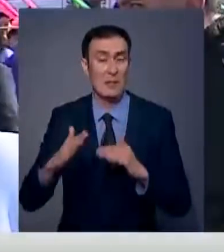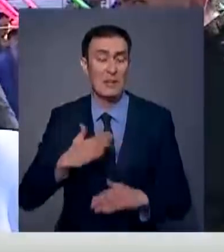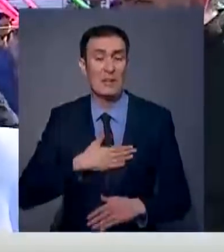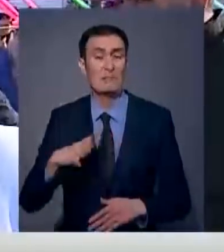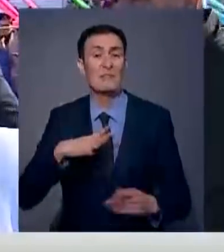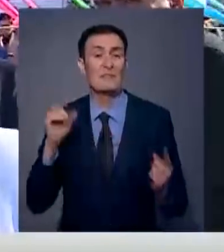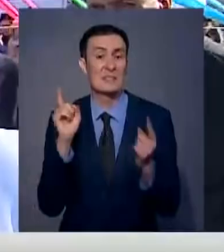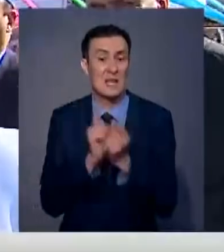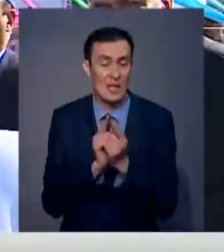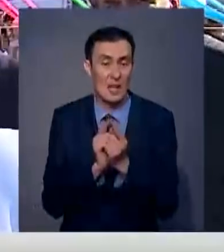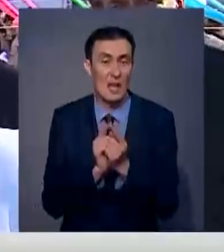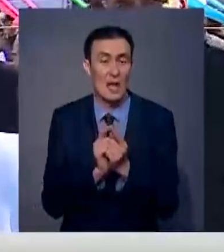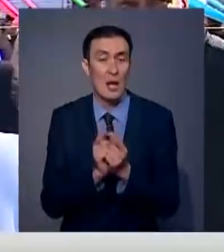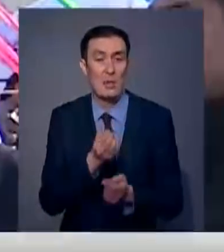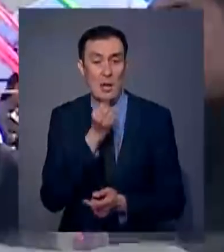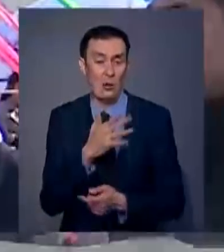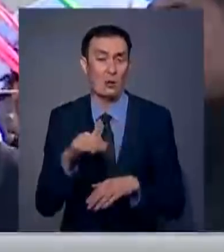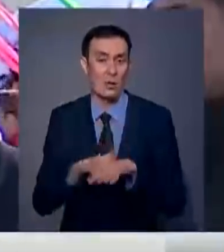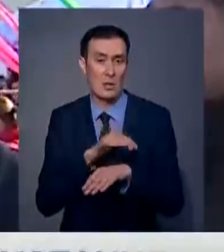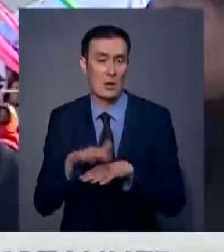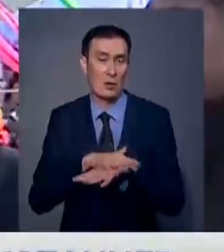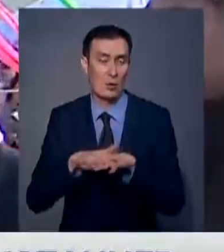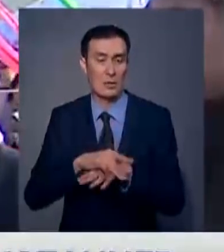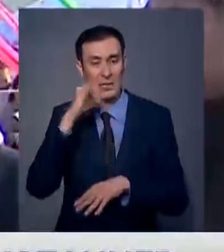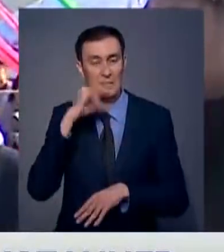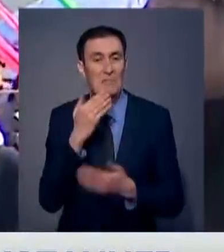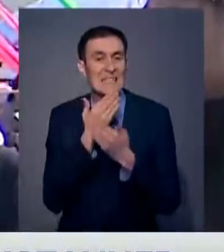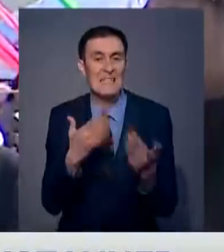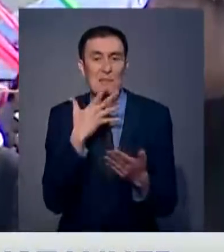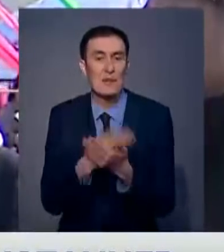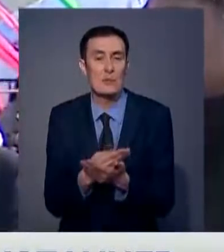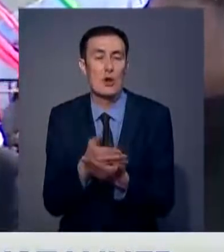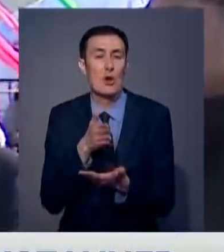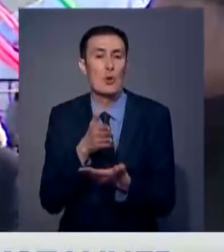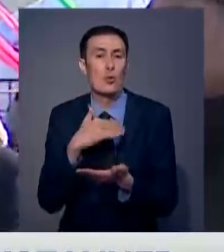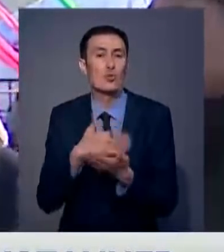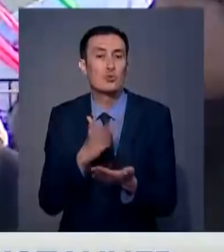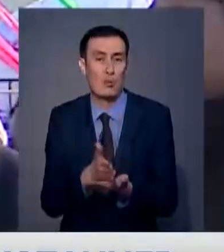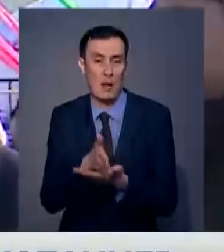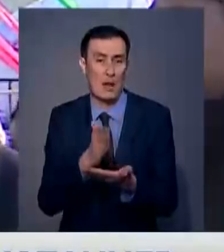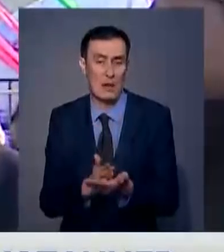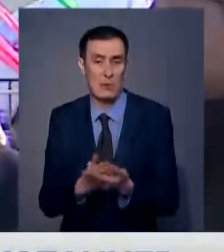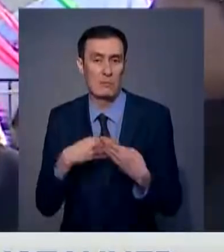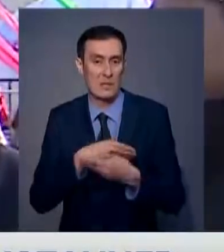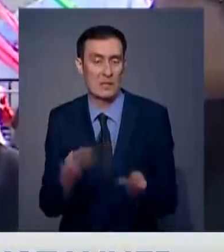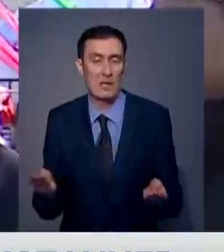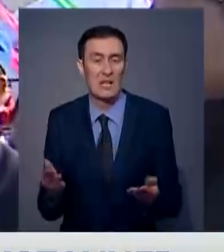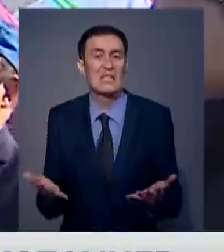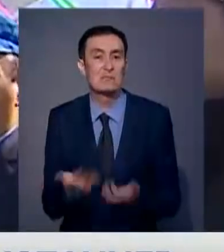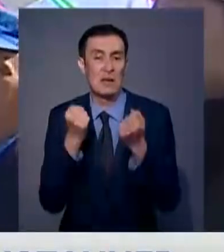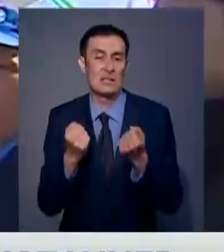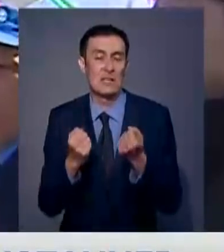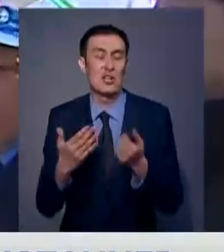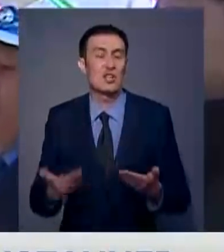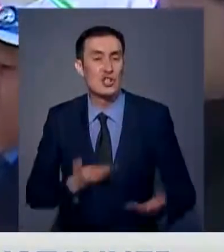встретил благородный казахский народ. Последним куском хлеба поделись с нами. Он спас многие наши жизни наших